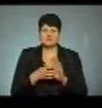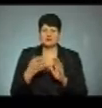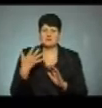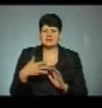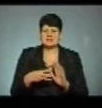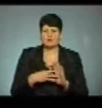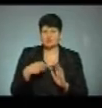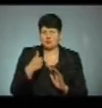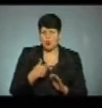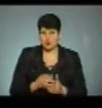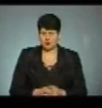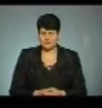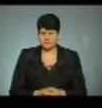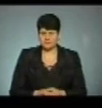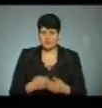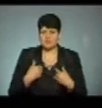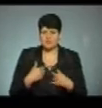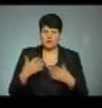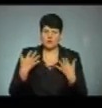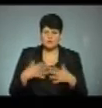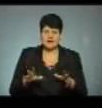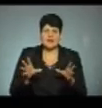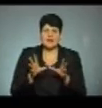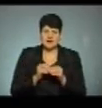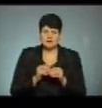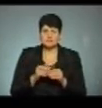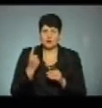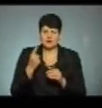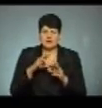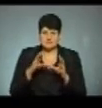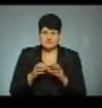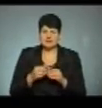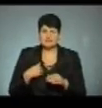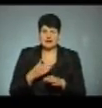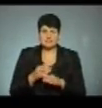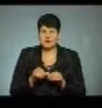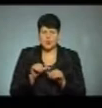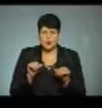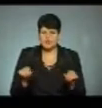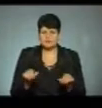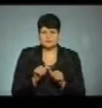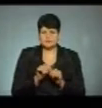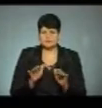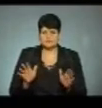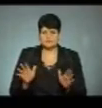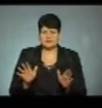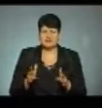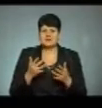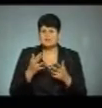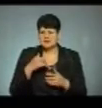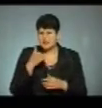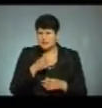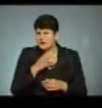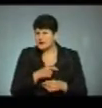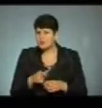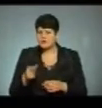року. Ми вже разом, це як одне ціле, нас вже не роз'єднати, тому що стільки років